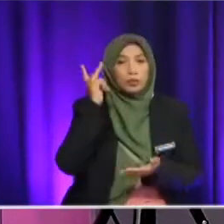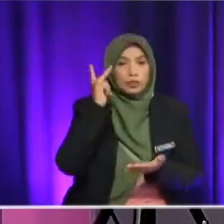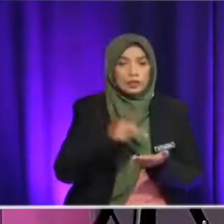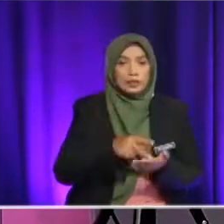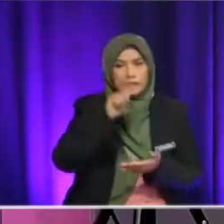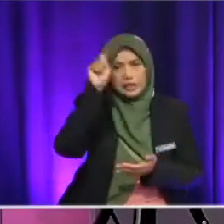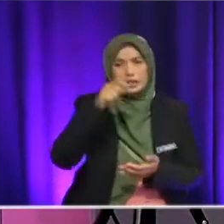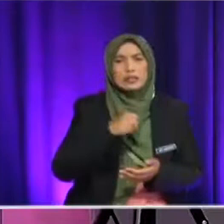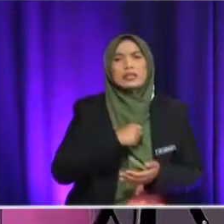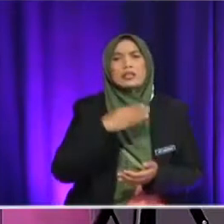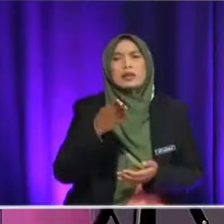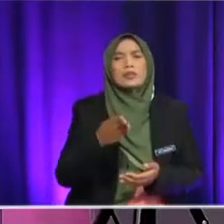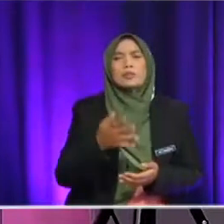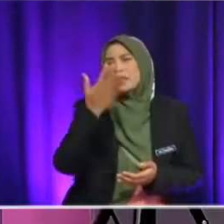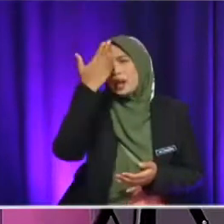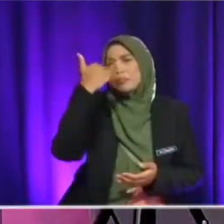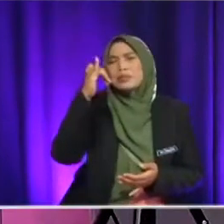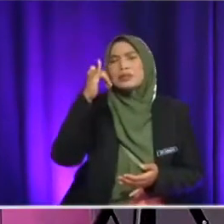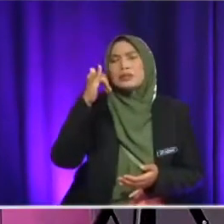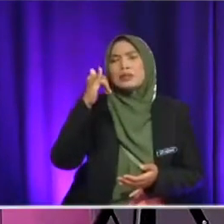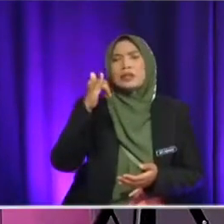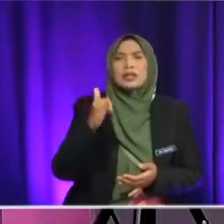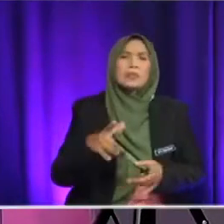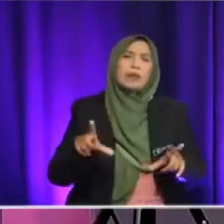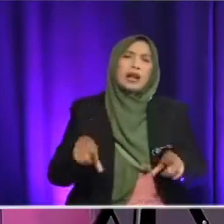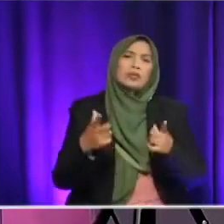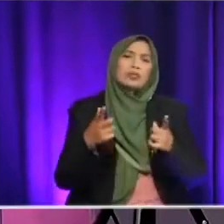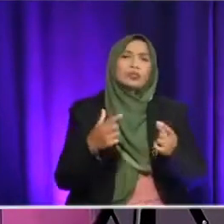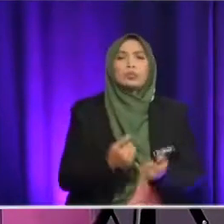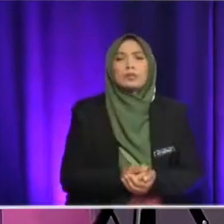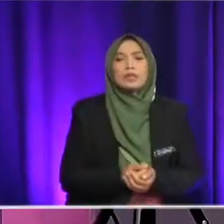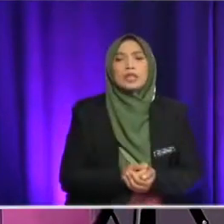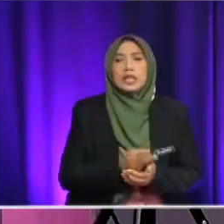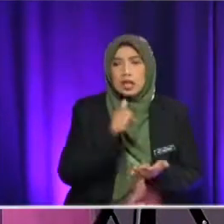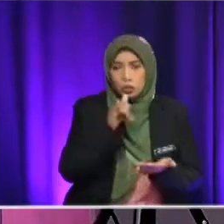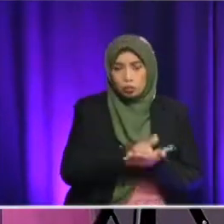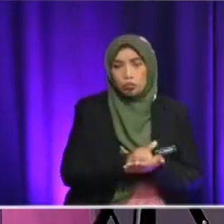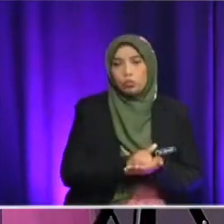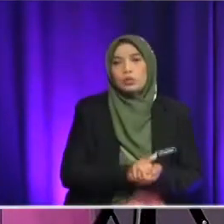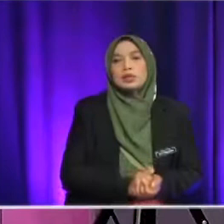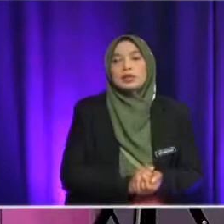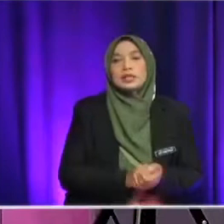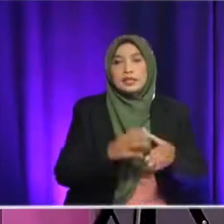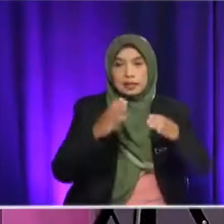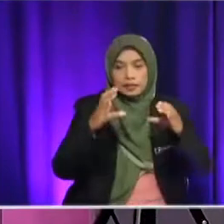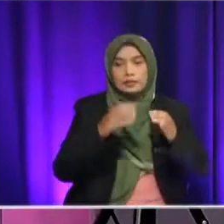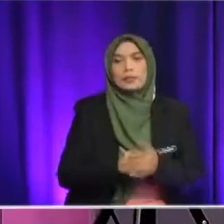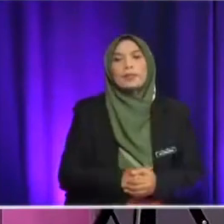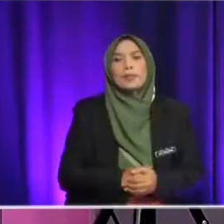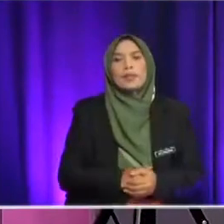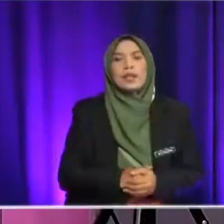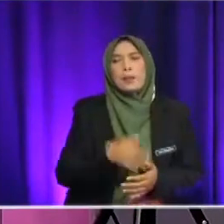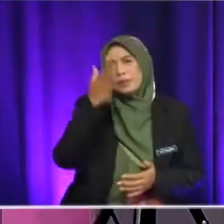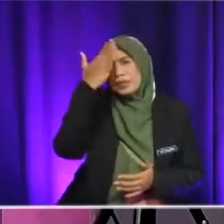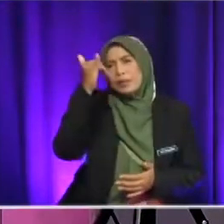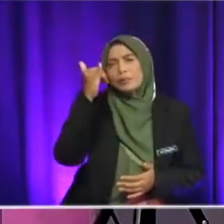kamu, mengapa perkara ini berlaku dan mengapa perkara ini penting. Itu tips dia. Mengapa perkara ini berlaku ya? Mengapa perkara